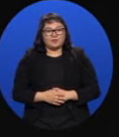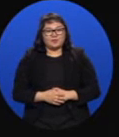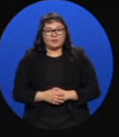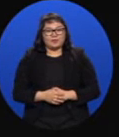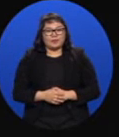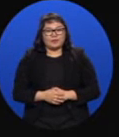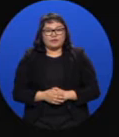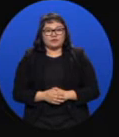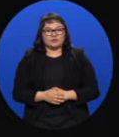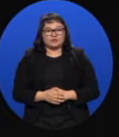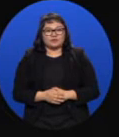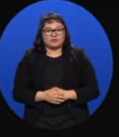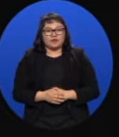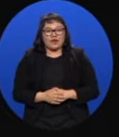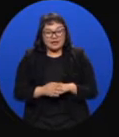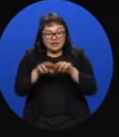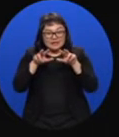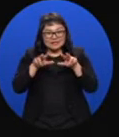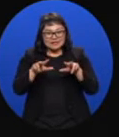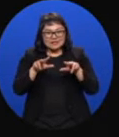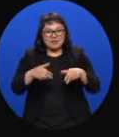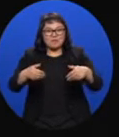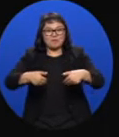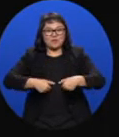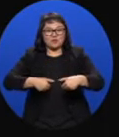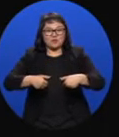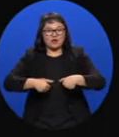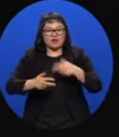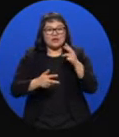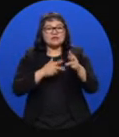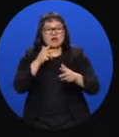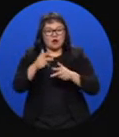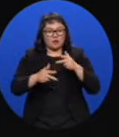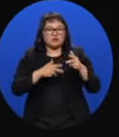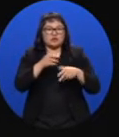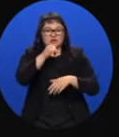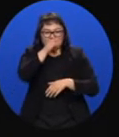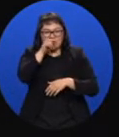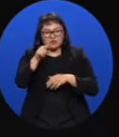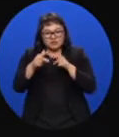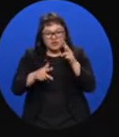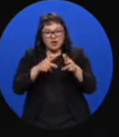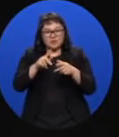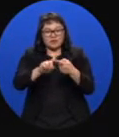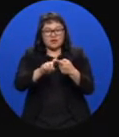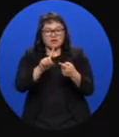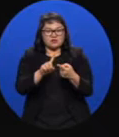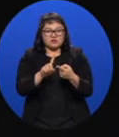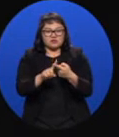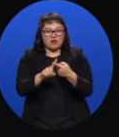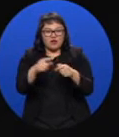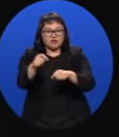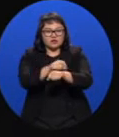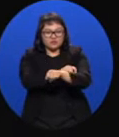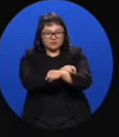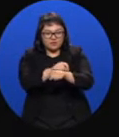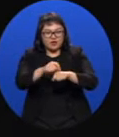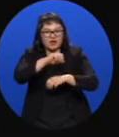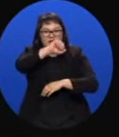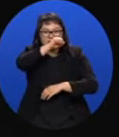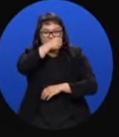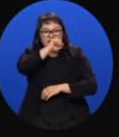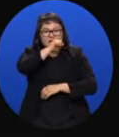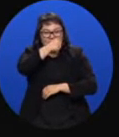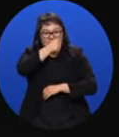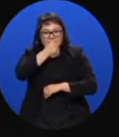그 당장 필요한 이렇게 사업들이 있는데 그 사업들에 대해서 이렇게 특별하게 예산이 되고